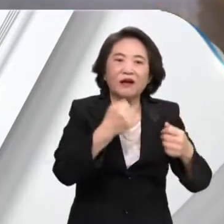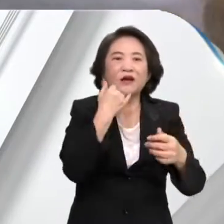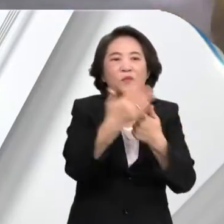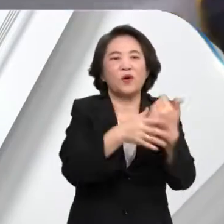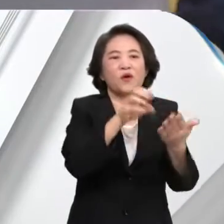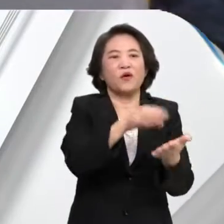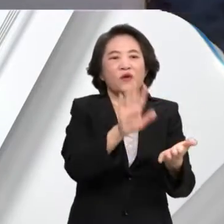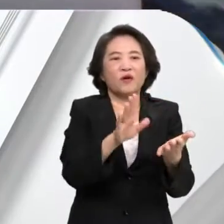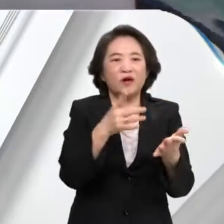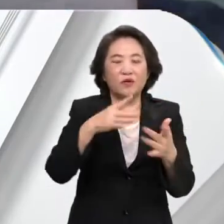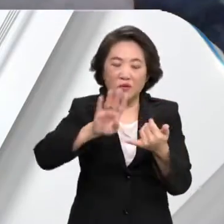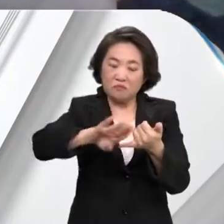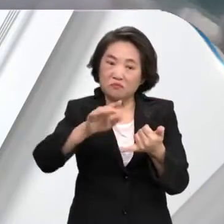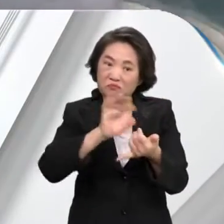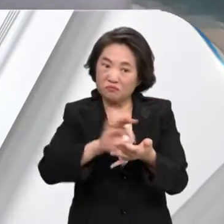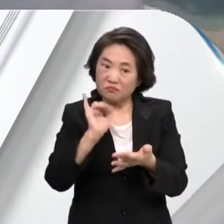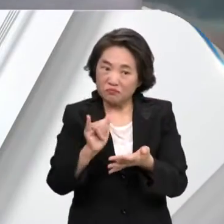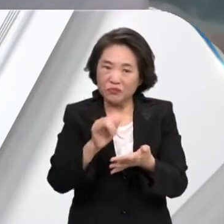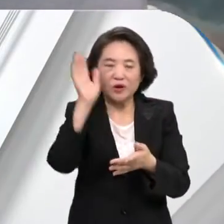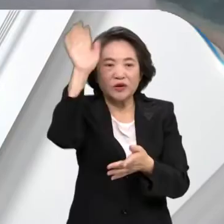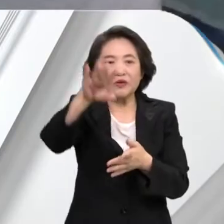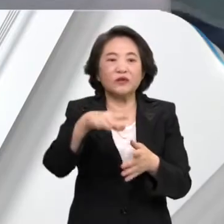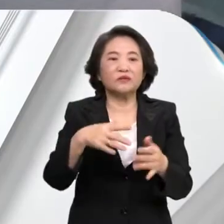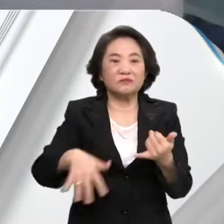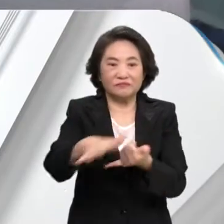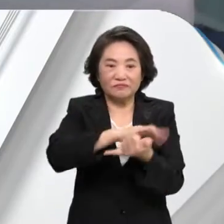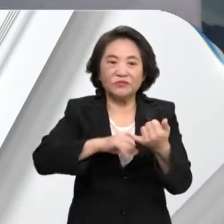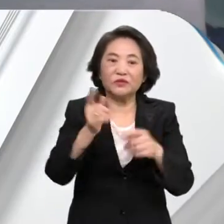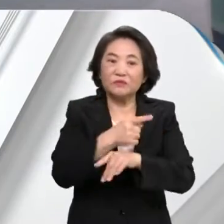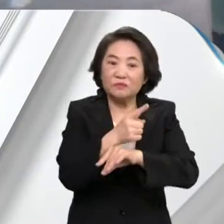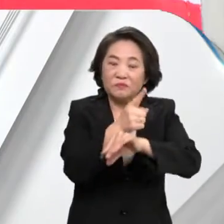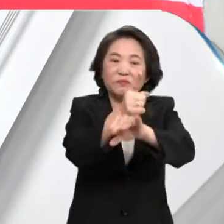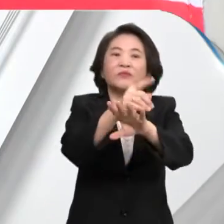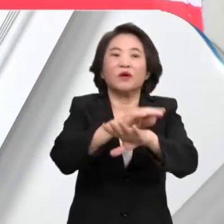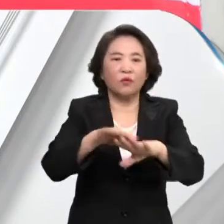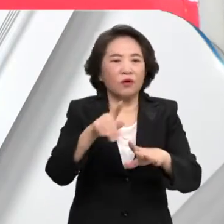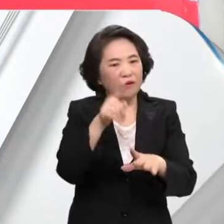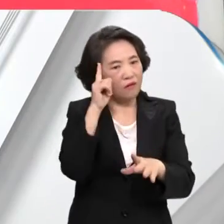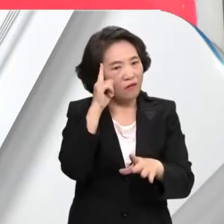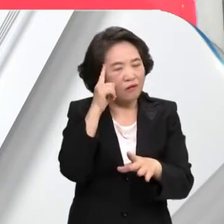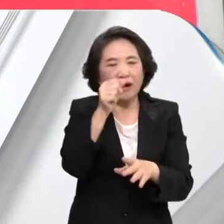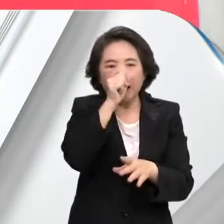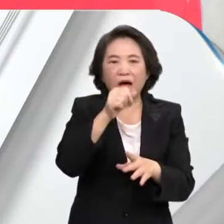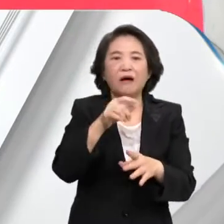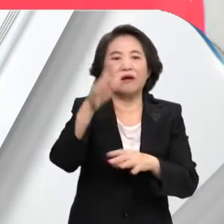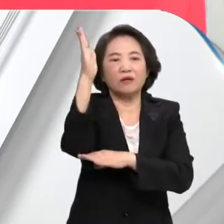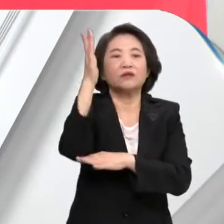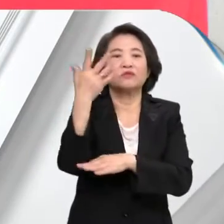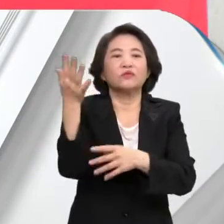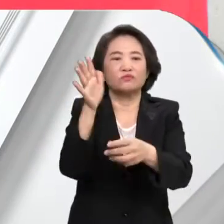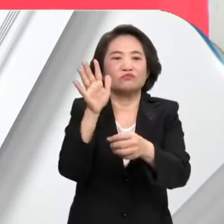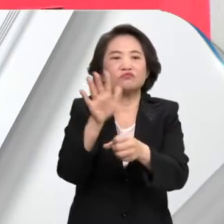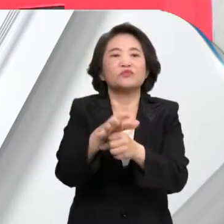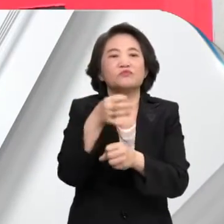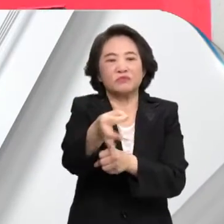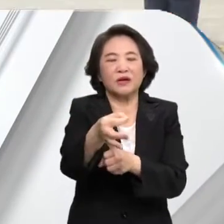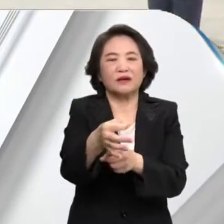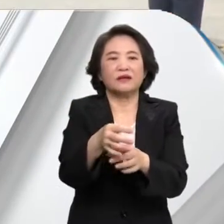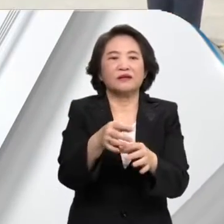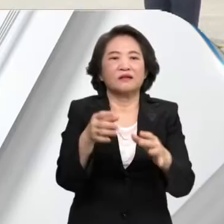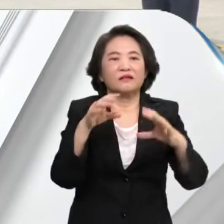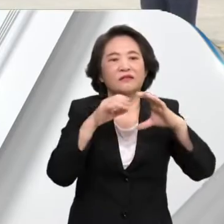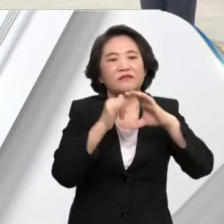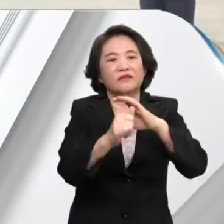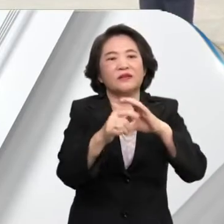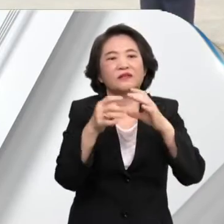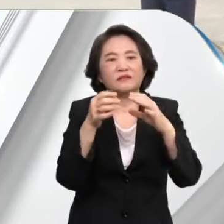中香港用的成效以后，海外会变作全国空前水的标准 PP。 我们会比较用到都是一些比较新兴传染病，因为